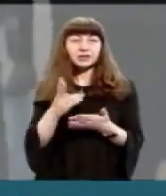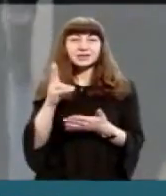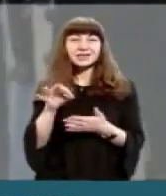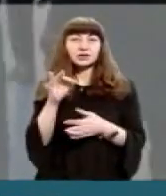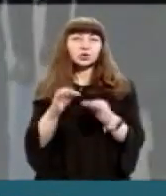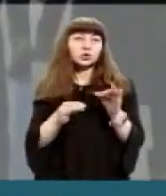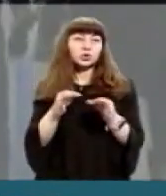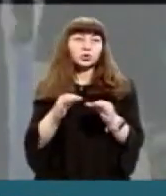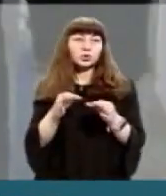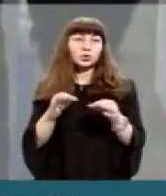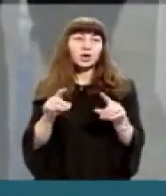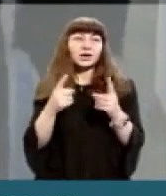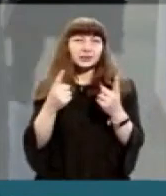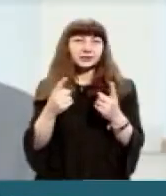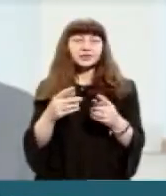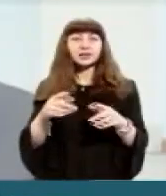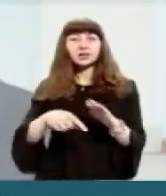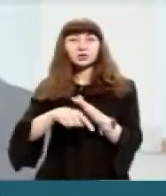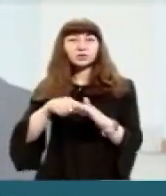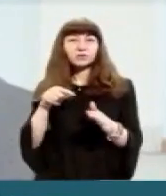бойынша есептен шығарылуы тиіс.